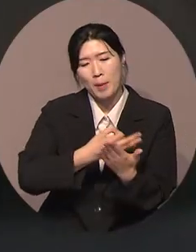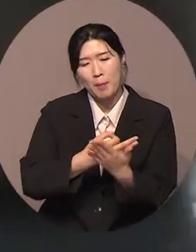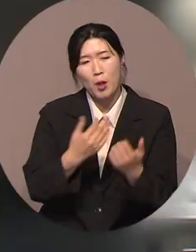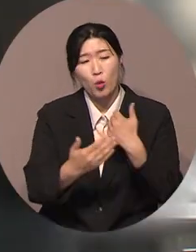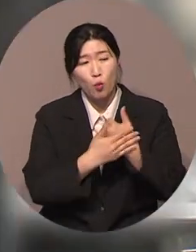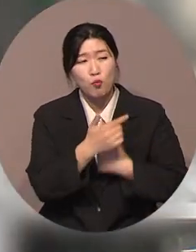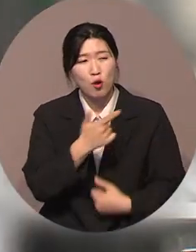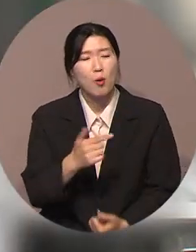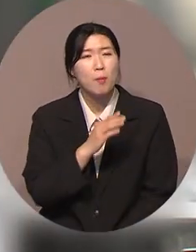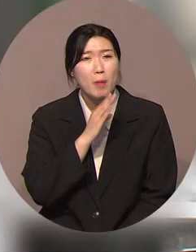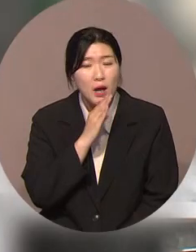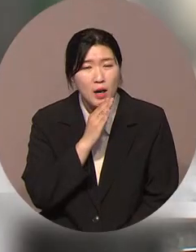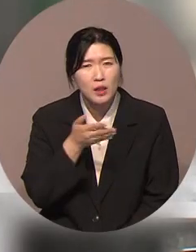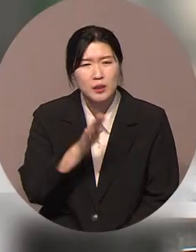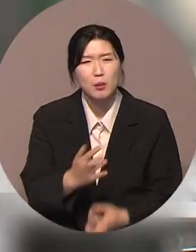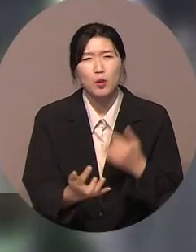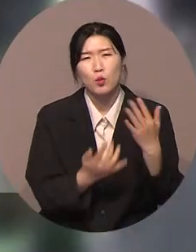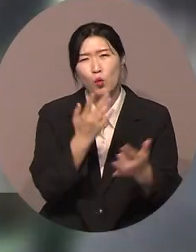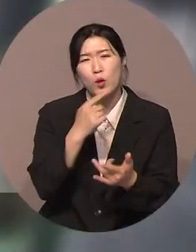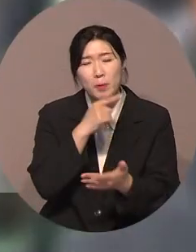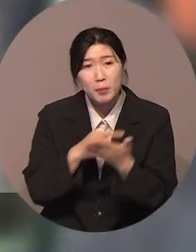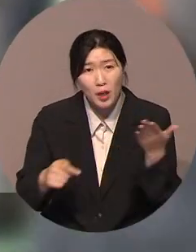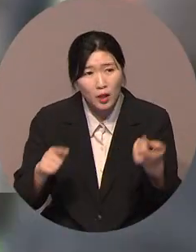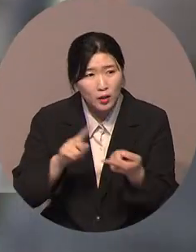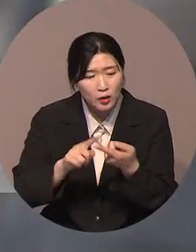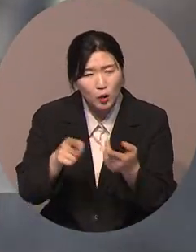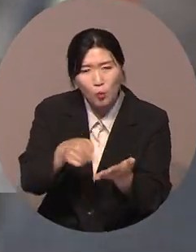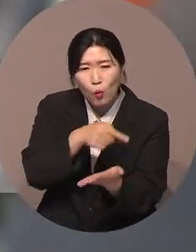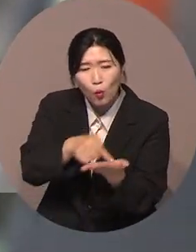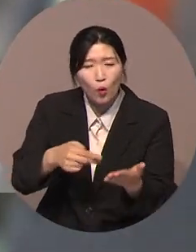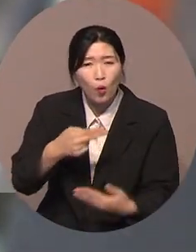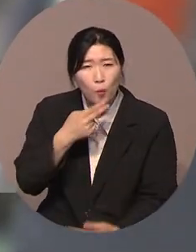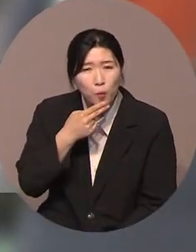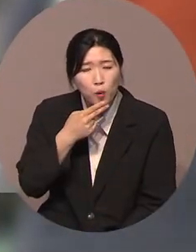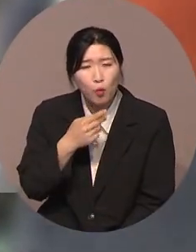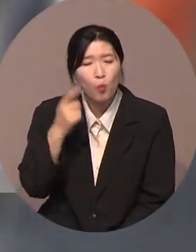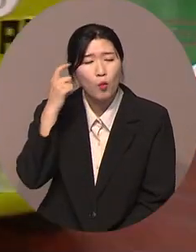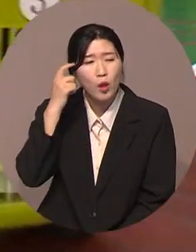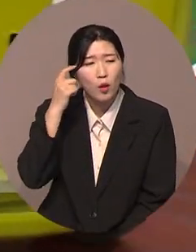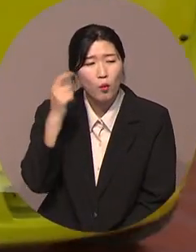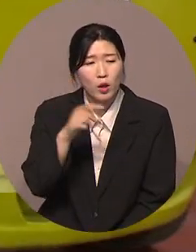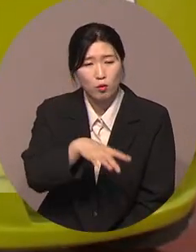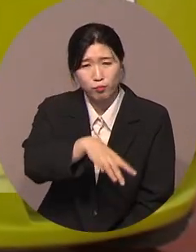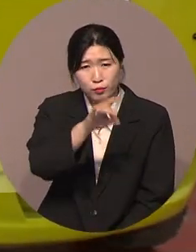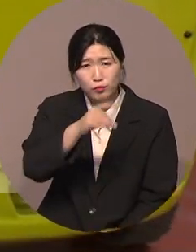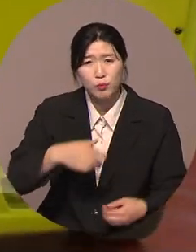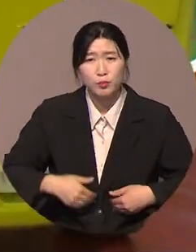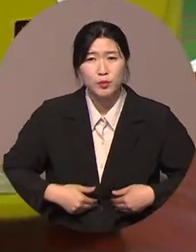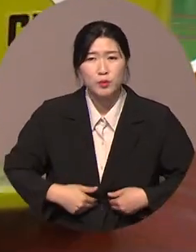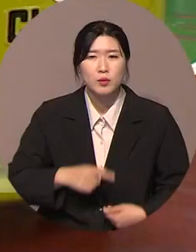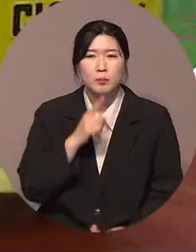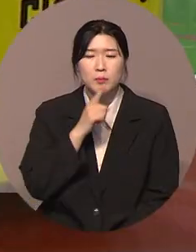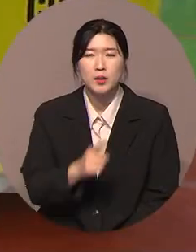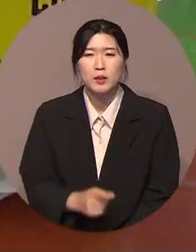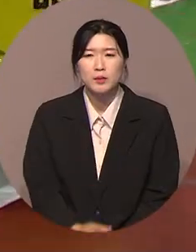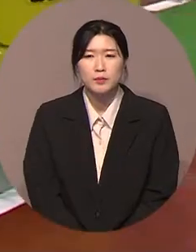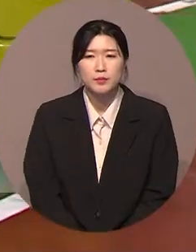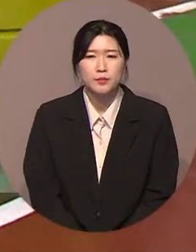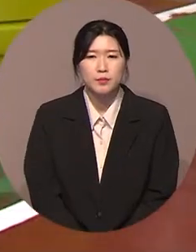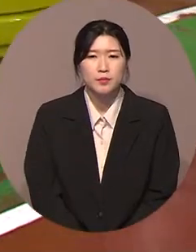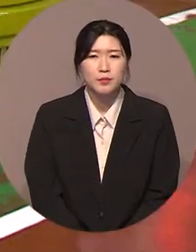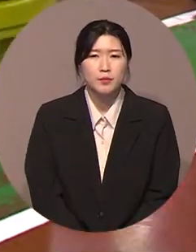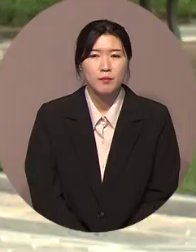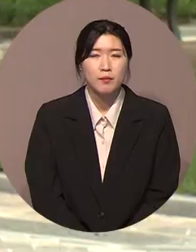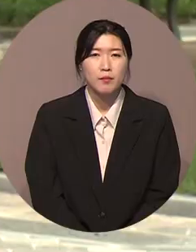크지만 화재와 공해 등으로 끼친 피해에 대해 보상과 환원부터 충분히 해야 한다는 주장이 제기되고 있습니다.